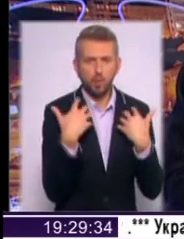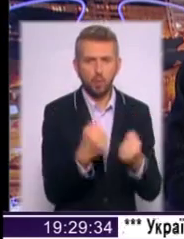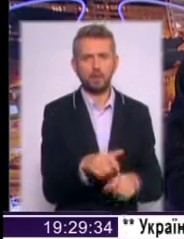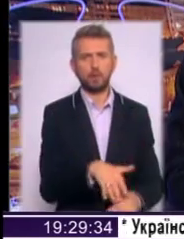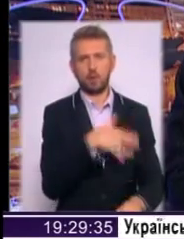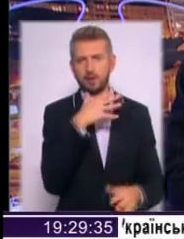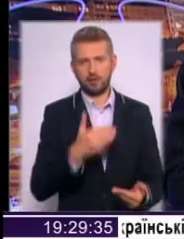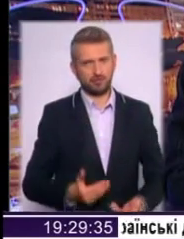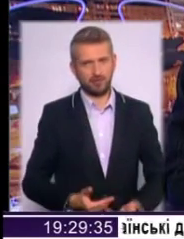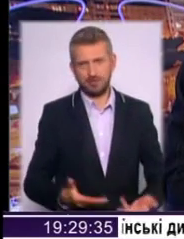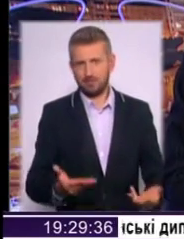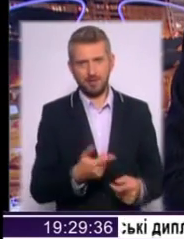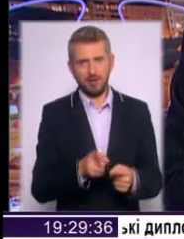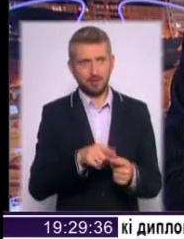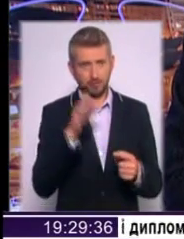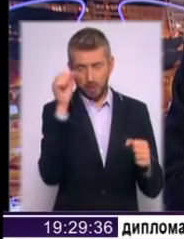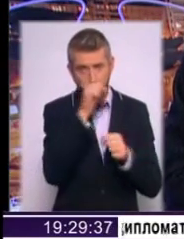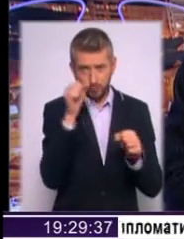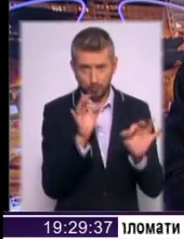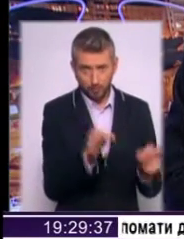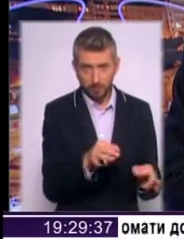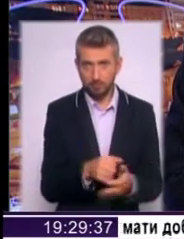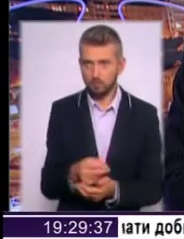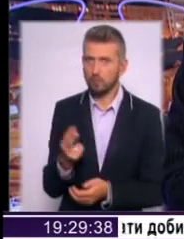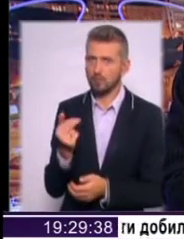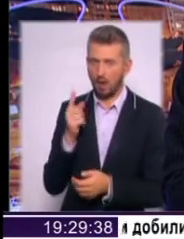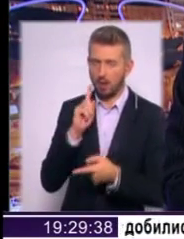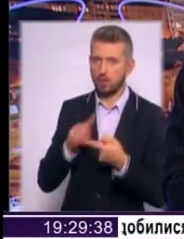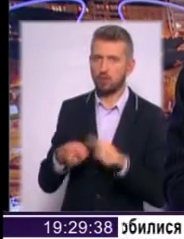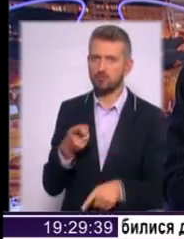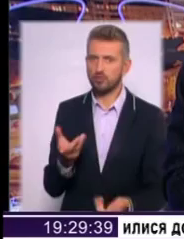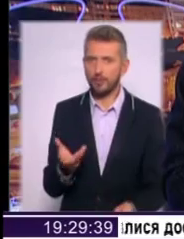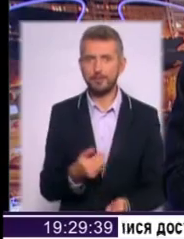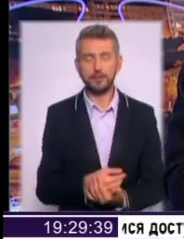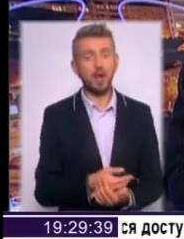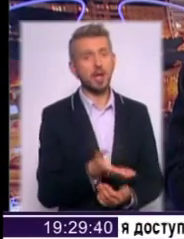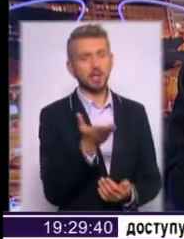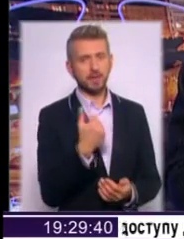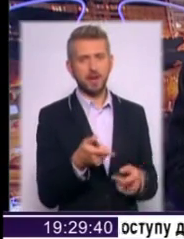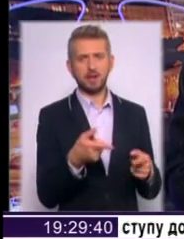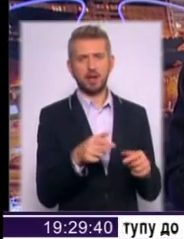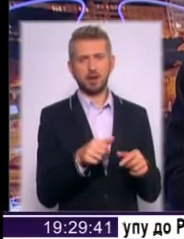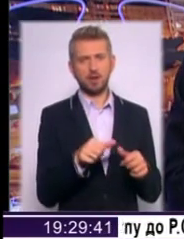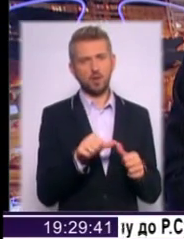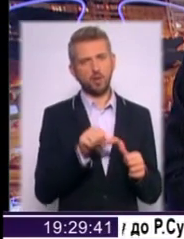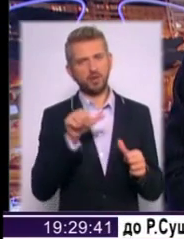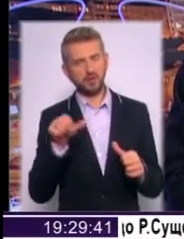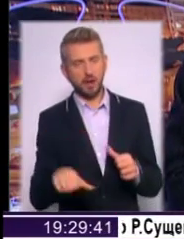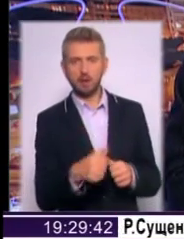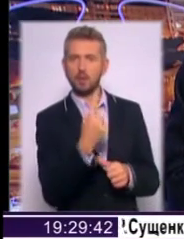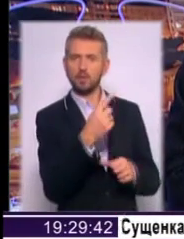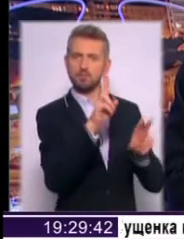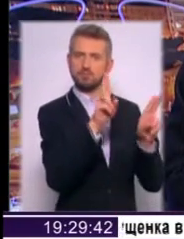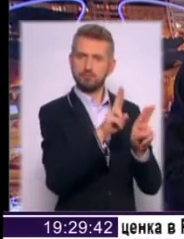літ життя. Це теж було б якось абсурдом. Ну, логічно, так. Тому давайте розрізняти один протокол і